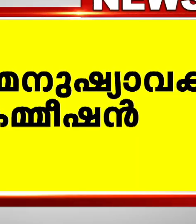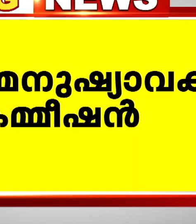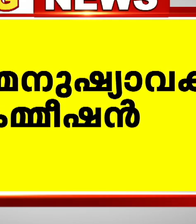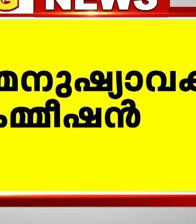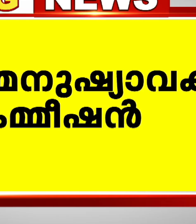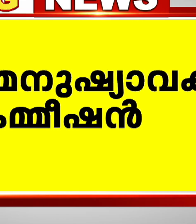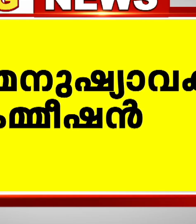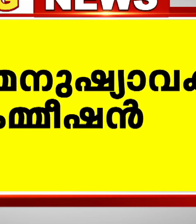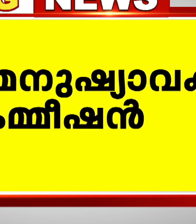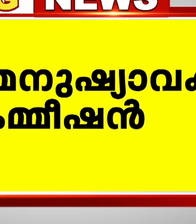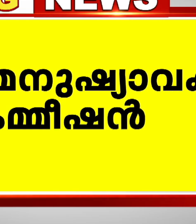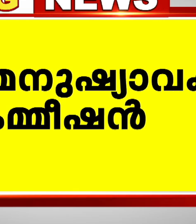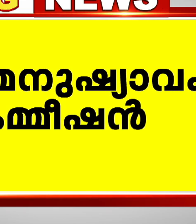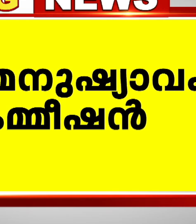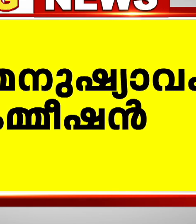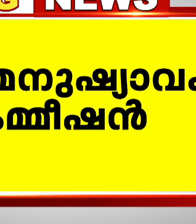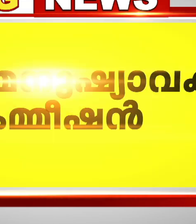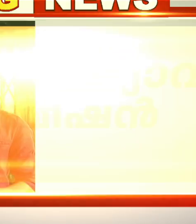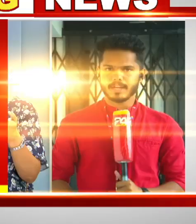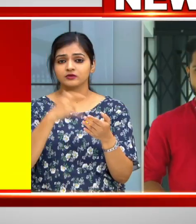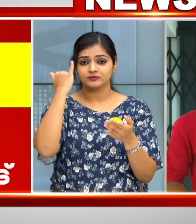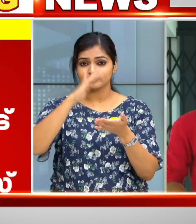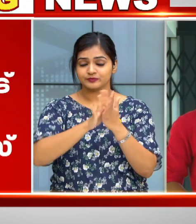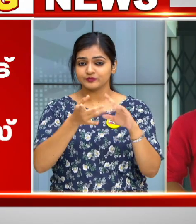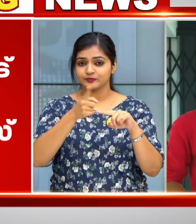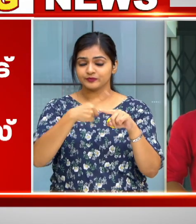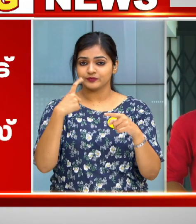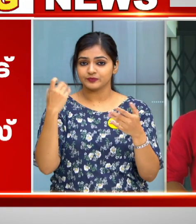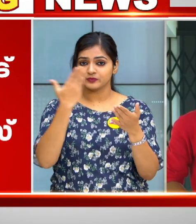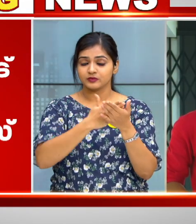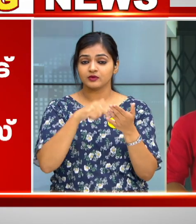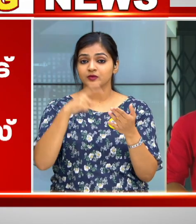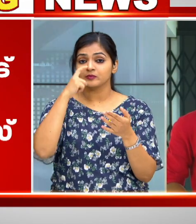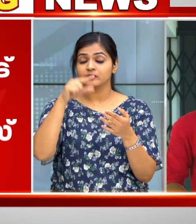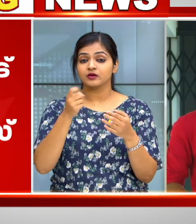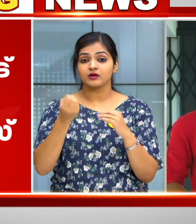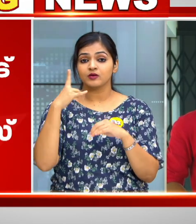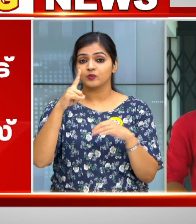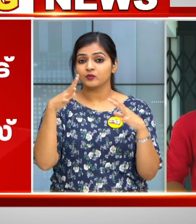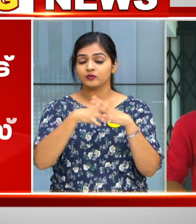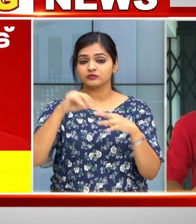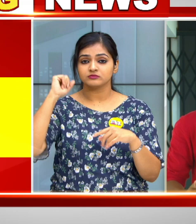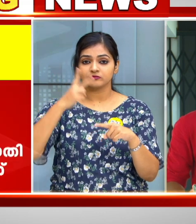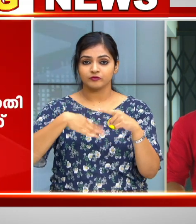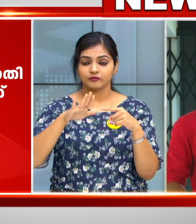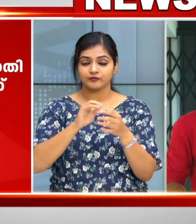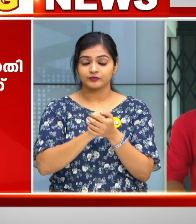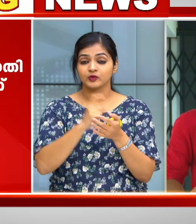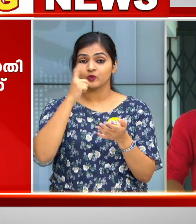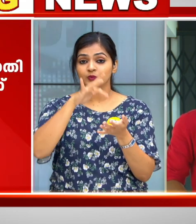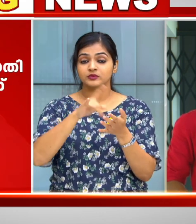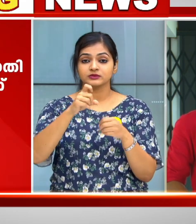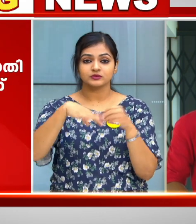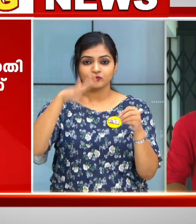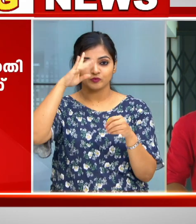ഗോപി, ICU പീഡനവുമായി ബന്ധപ്പെട്ട് അതിജീവിത കഴിഞ്ഞ ഒരാഴ്ചയായി സമരം ചെയ്യുകയാണ്. കോഴിക്കോട് സിറ്റി പോലീസ് കമ്മീഷണറുടെ ഓഫീസിന് മുന്നിലാണ്